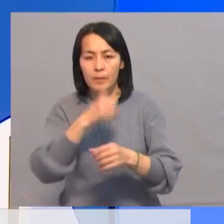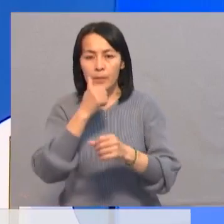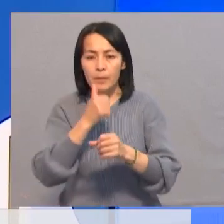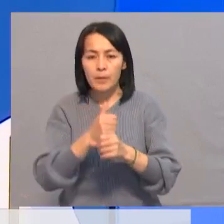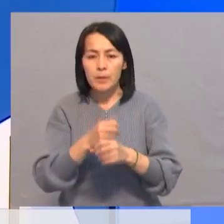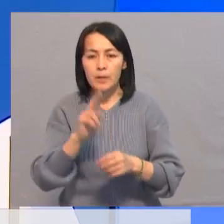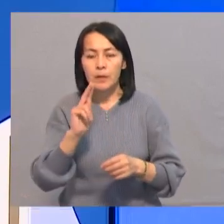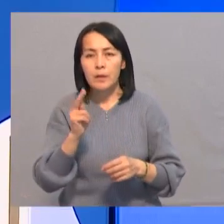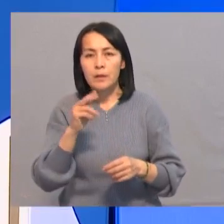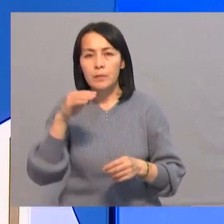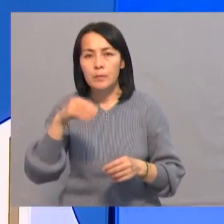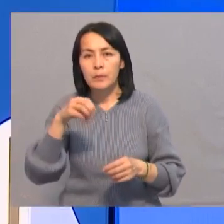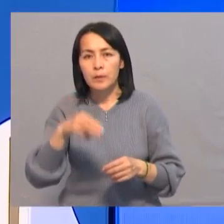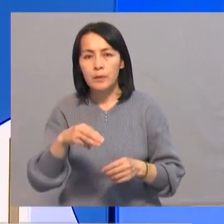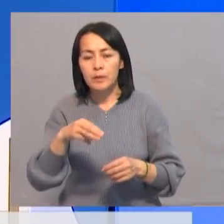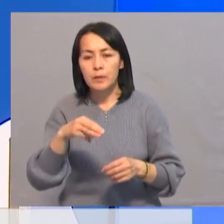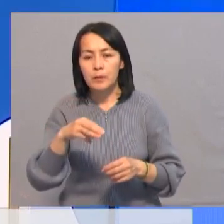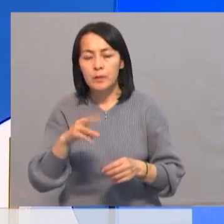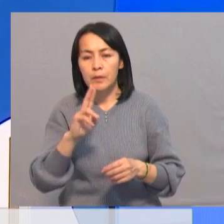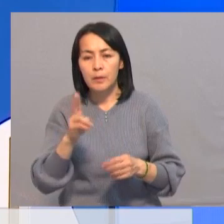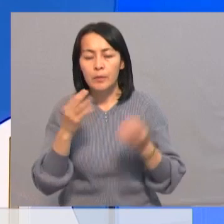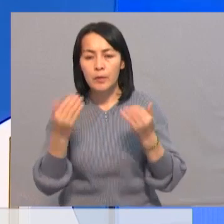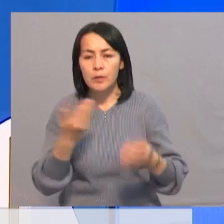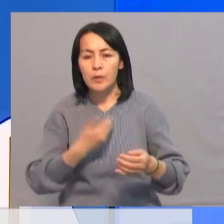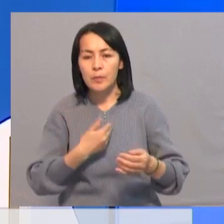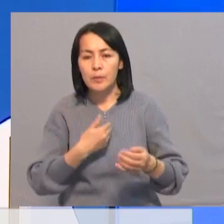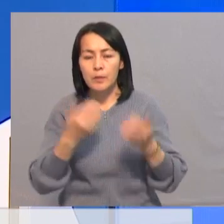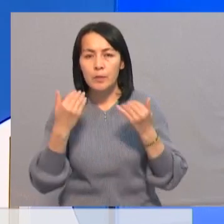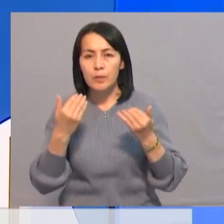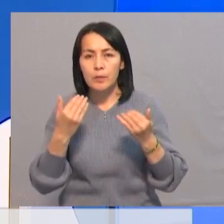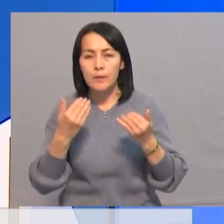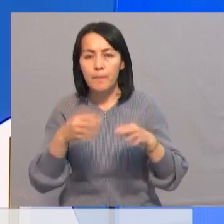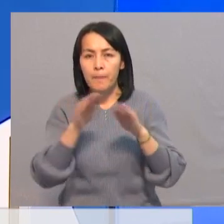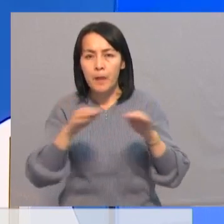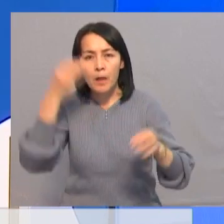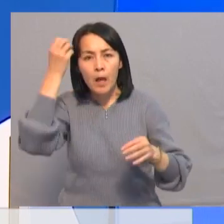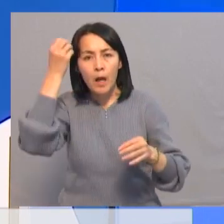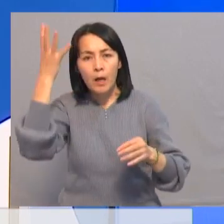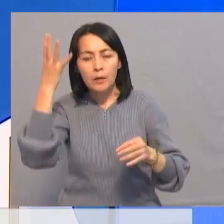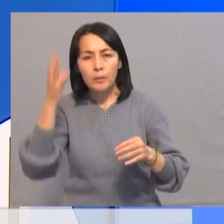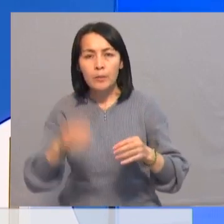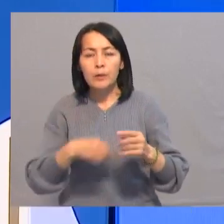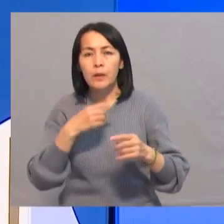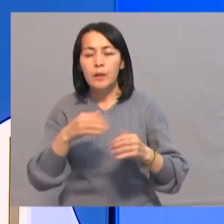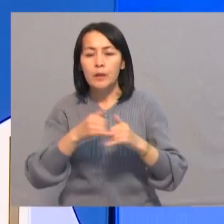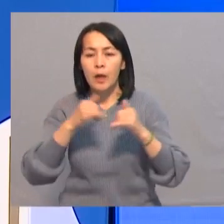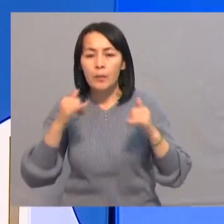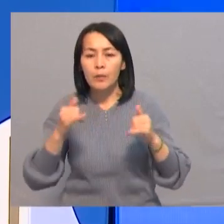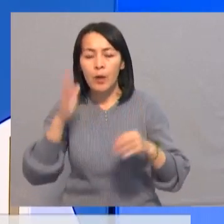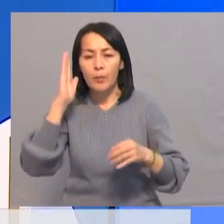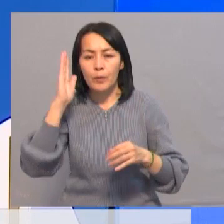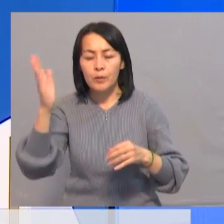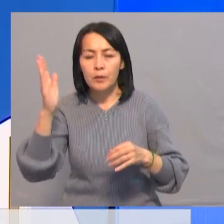Кемелұлы біздің мынау ұрпақтың саналы болуына, білімінің сапалы болуына,